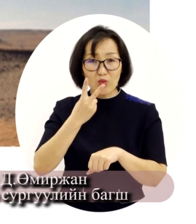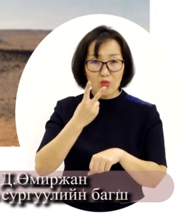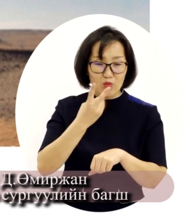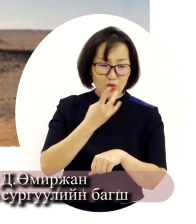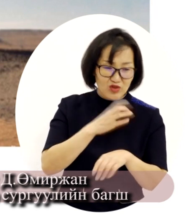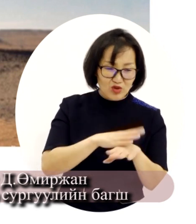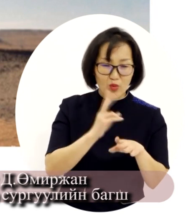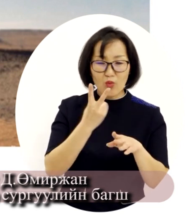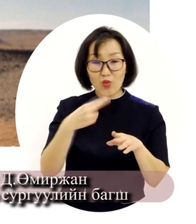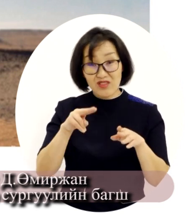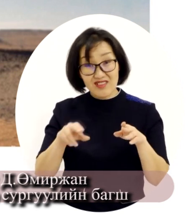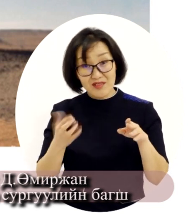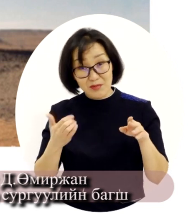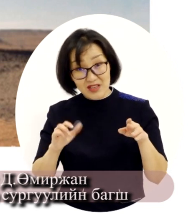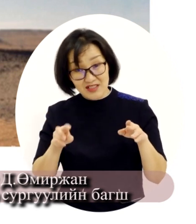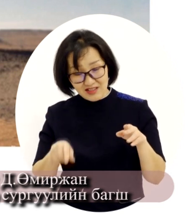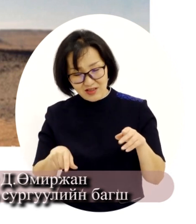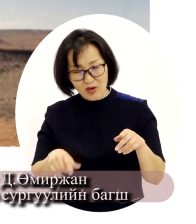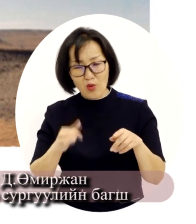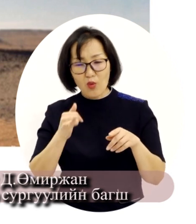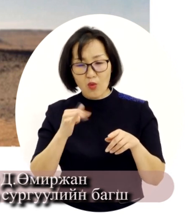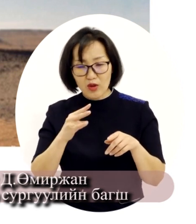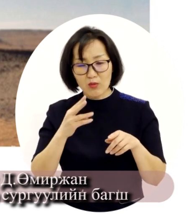жаңа тас дәуірінің қонысы.